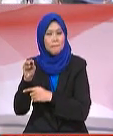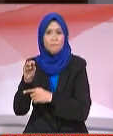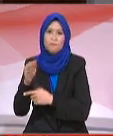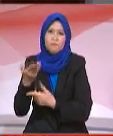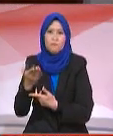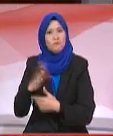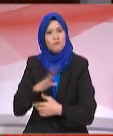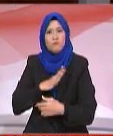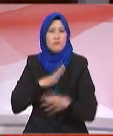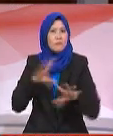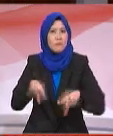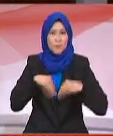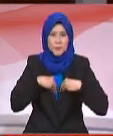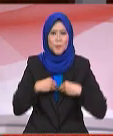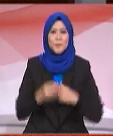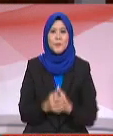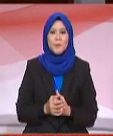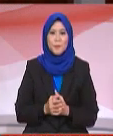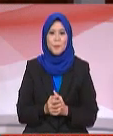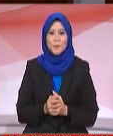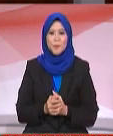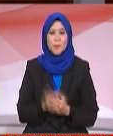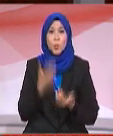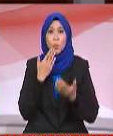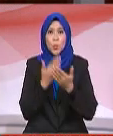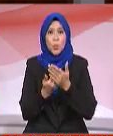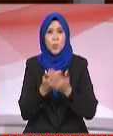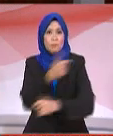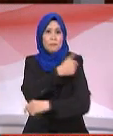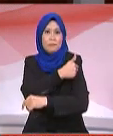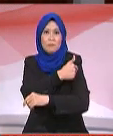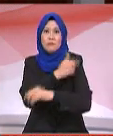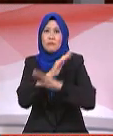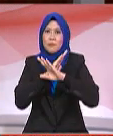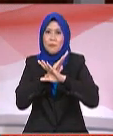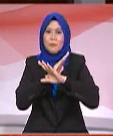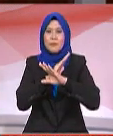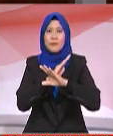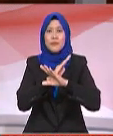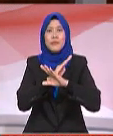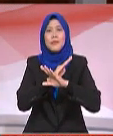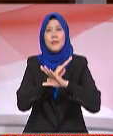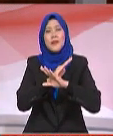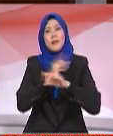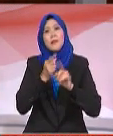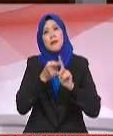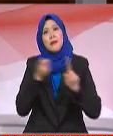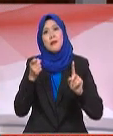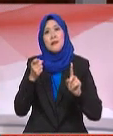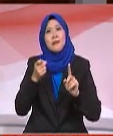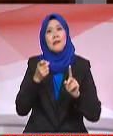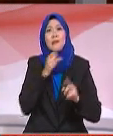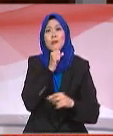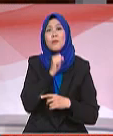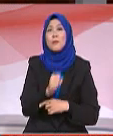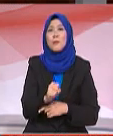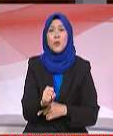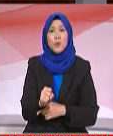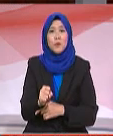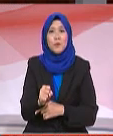alu-alukan. Pemberian vaksin bagi saya amat baik dan dia amat dialu-alukan oleh veteran yang